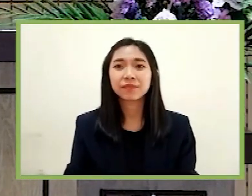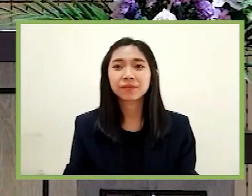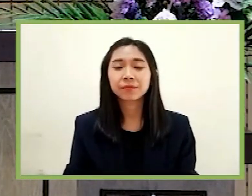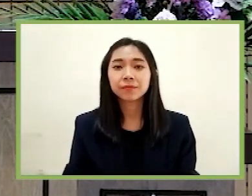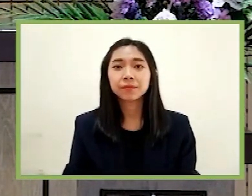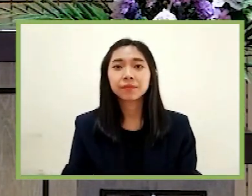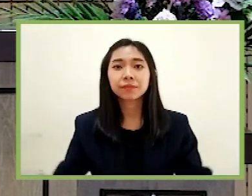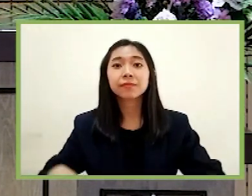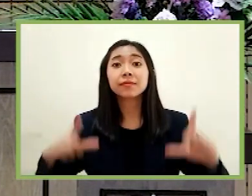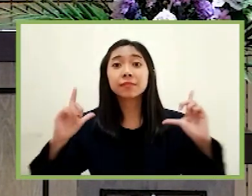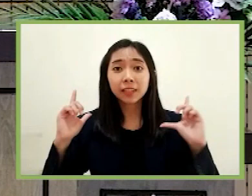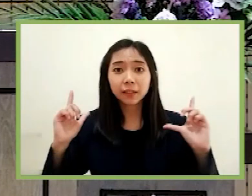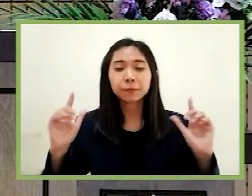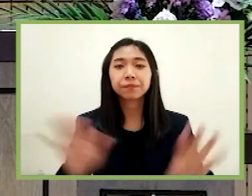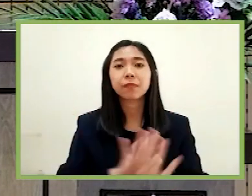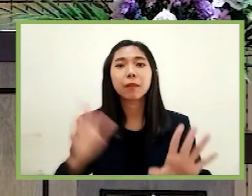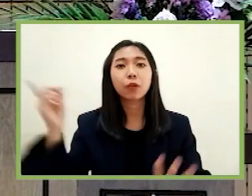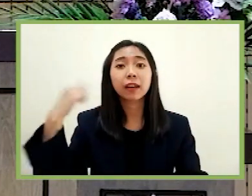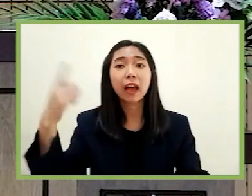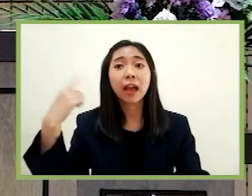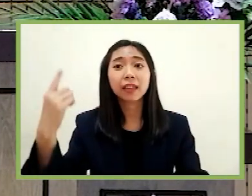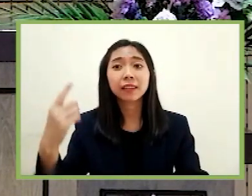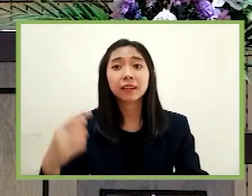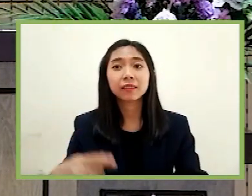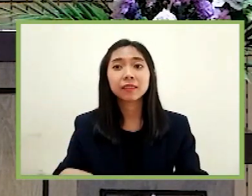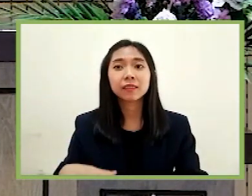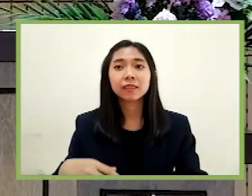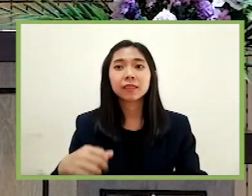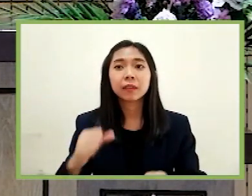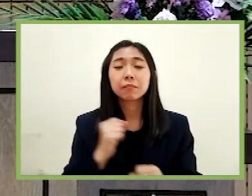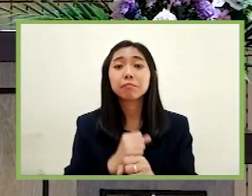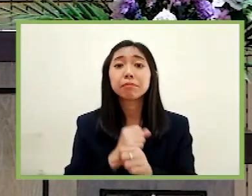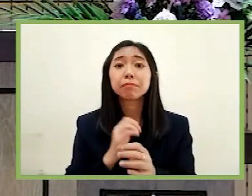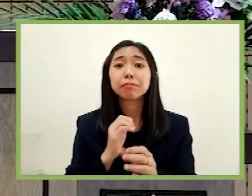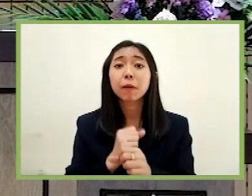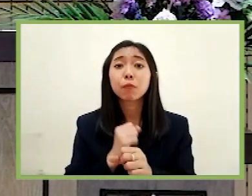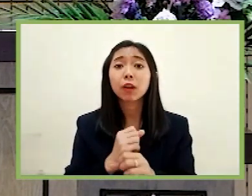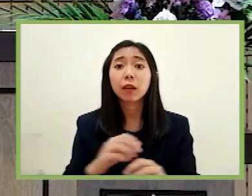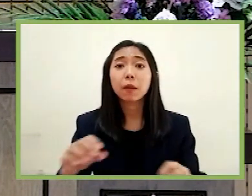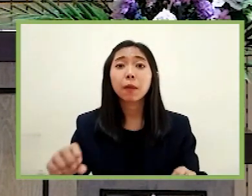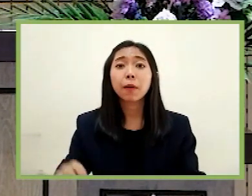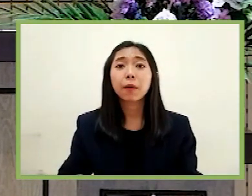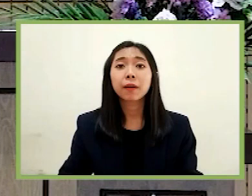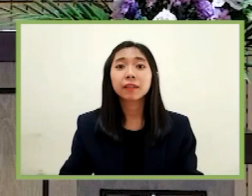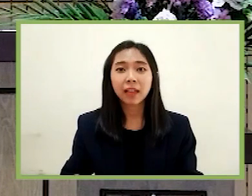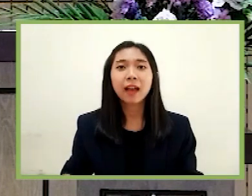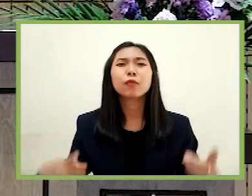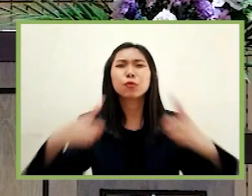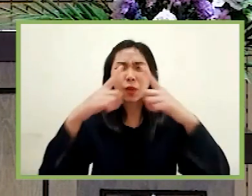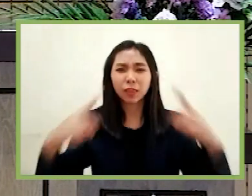hidup ini bukan hanya soal menjadikan semua mimpi kita terwujud